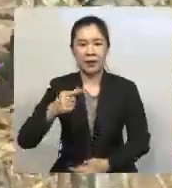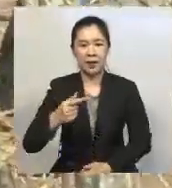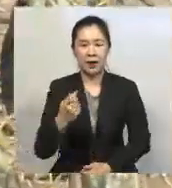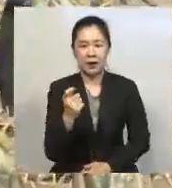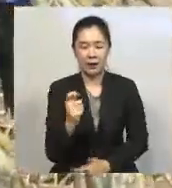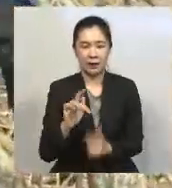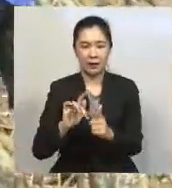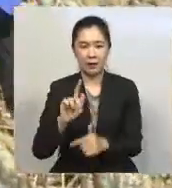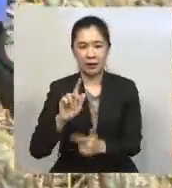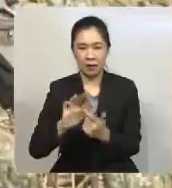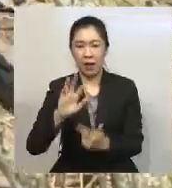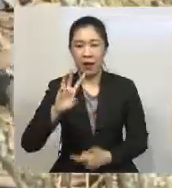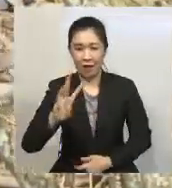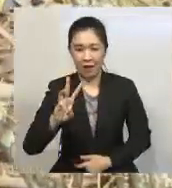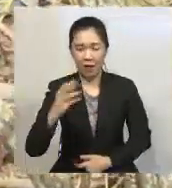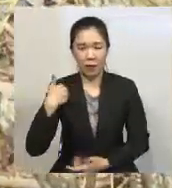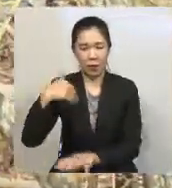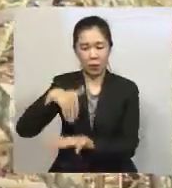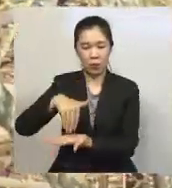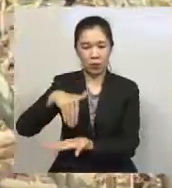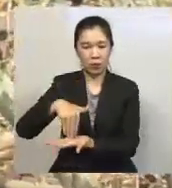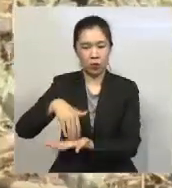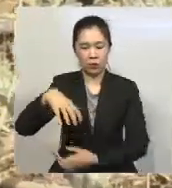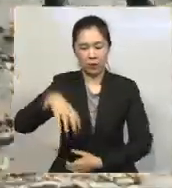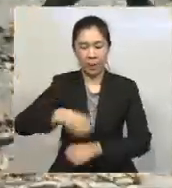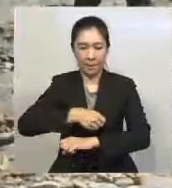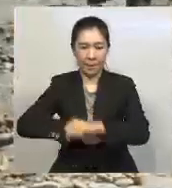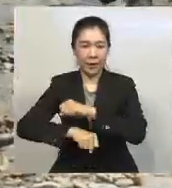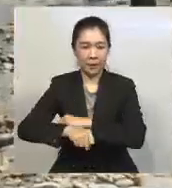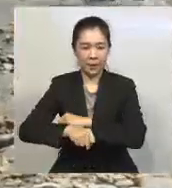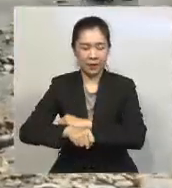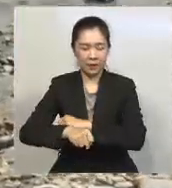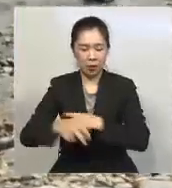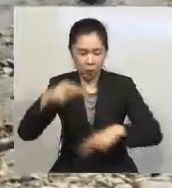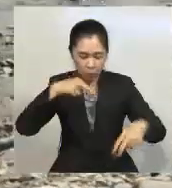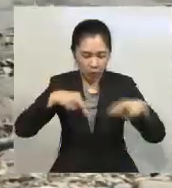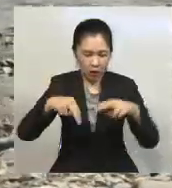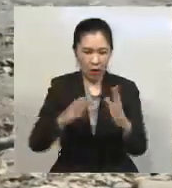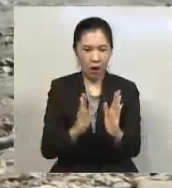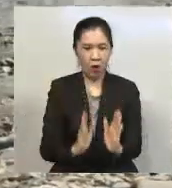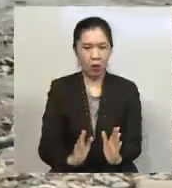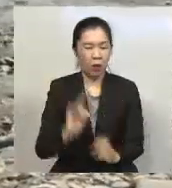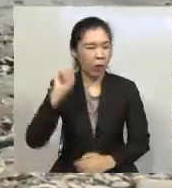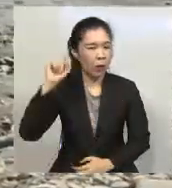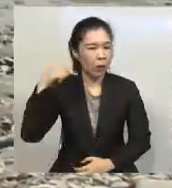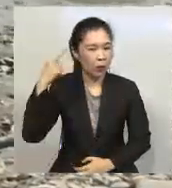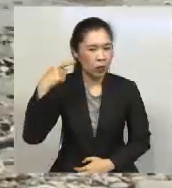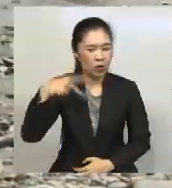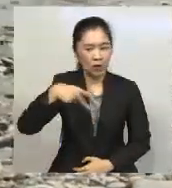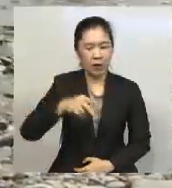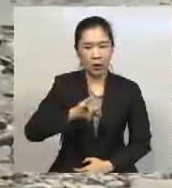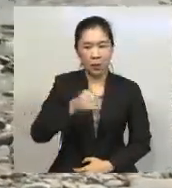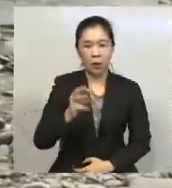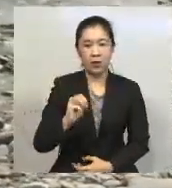น่านซึ่งเป็นจุดที่ศูนย์ปฏิบัติการเพื่อวางแผนการค้นหาร่างผู้สูญหายของนางพจมานอุดอ้าย